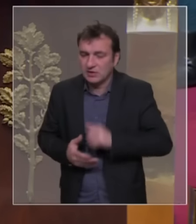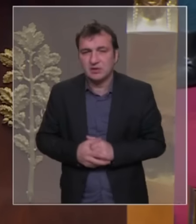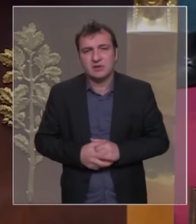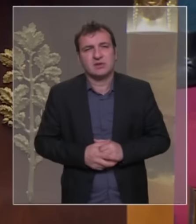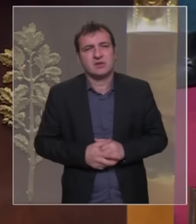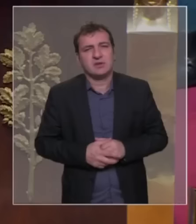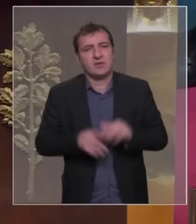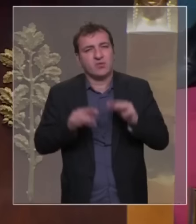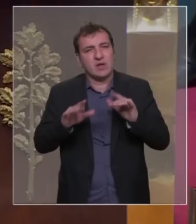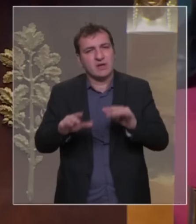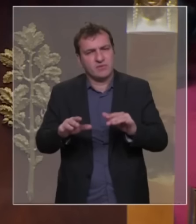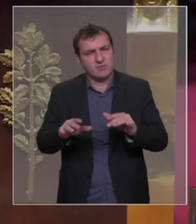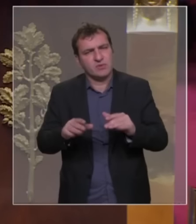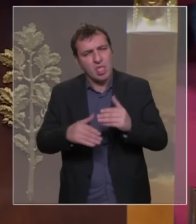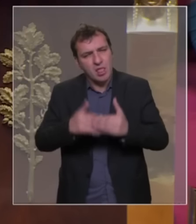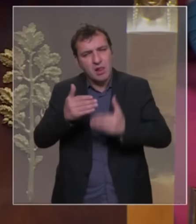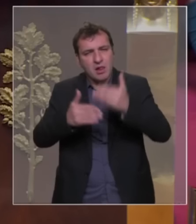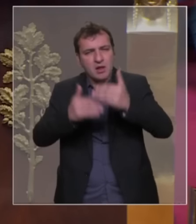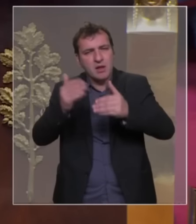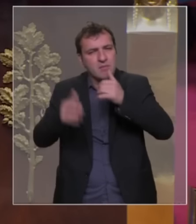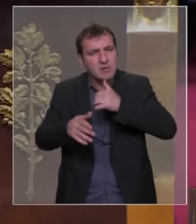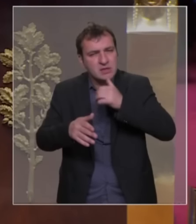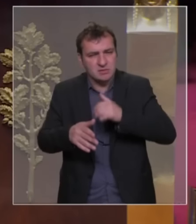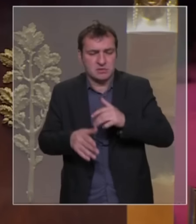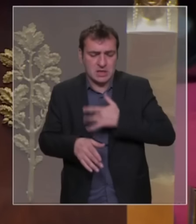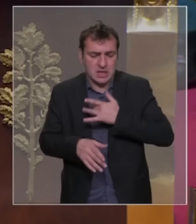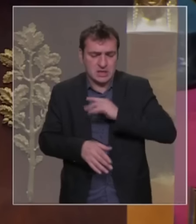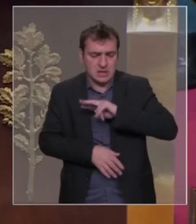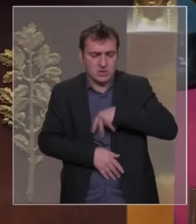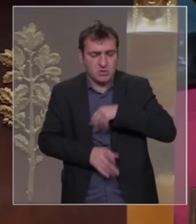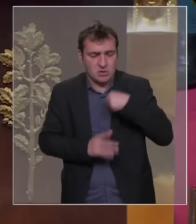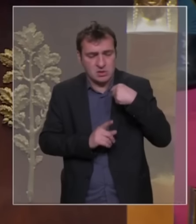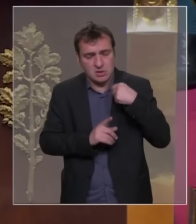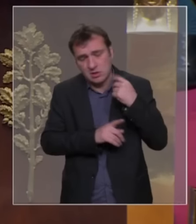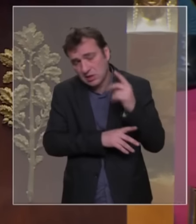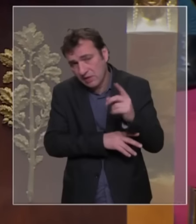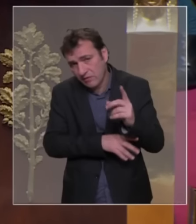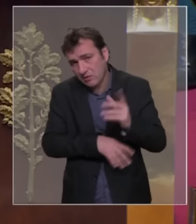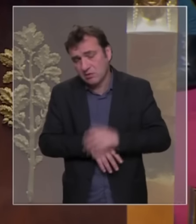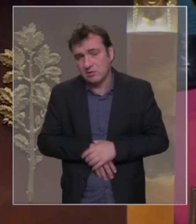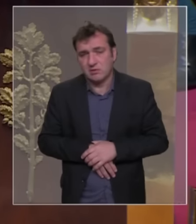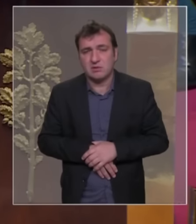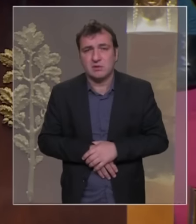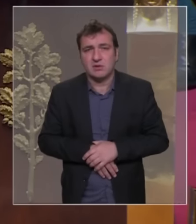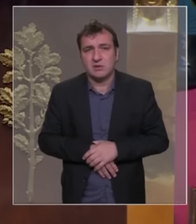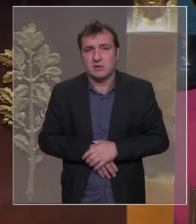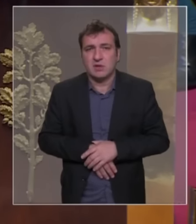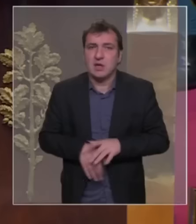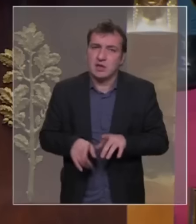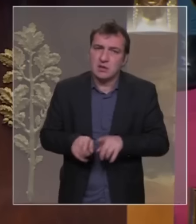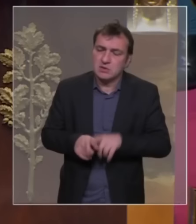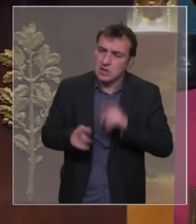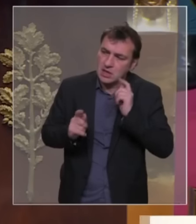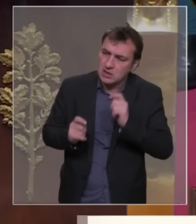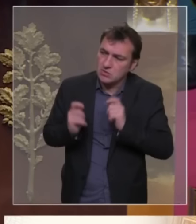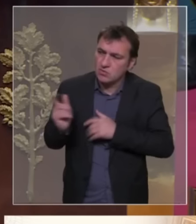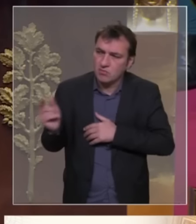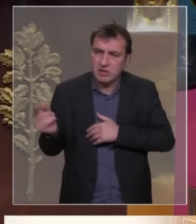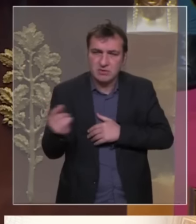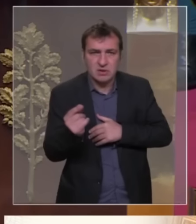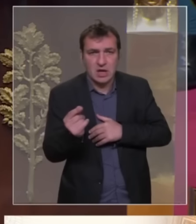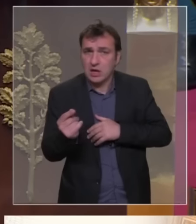influence se construit patiemment en défendant nos intérêts, sans arrogance, et en prêtant de l'attention à tous nos partenaires, quels